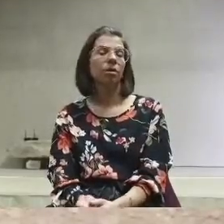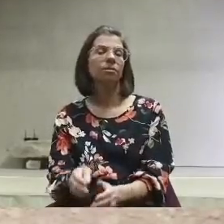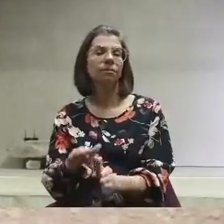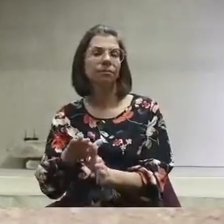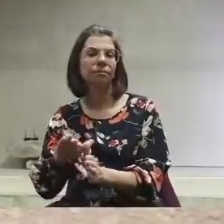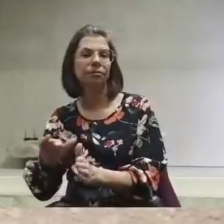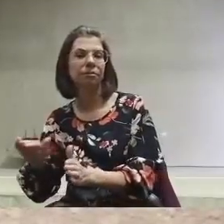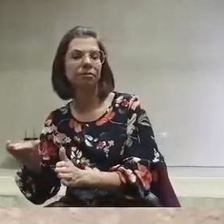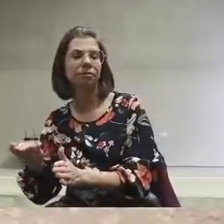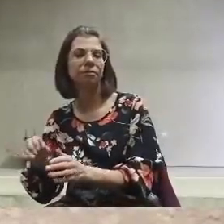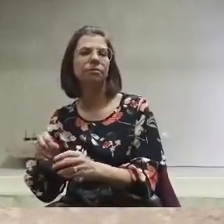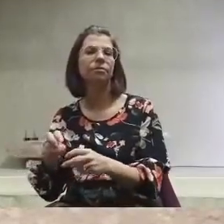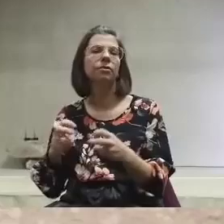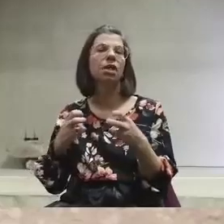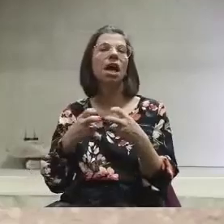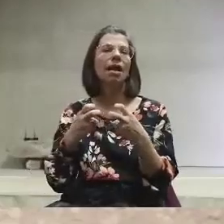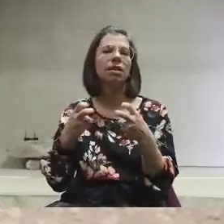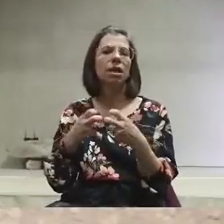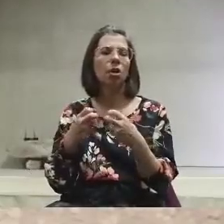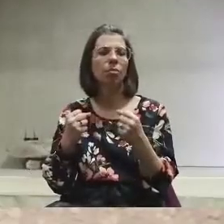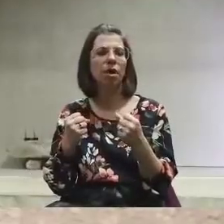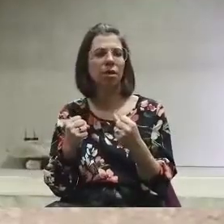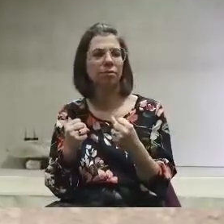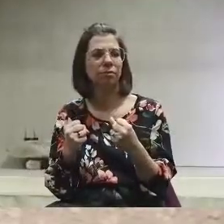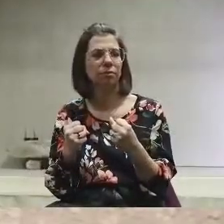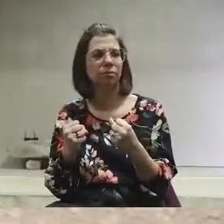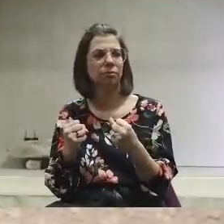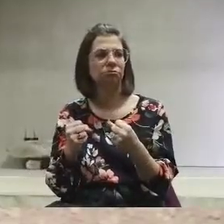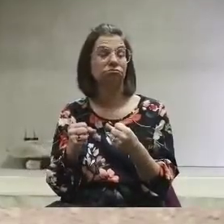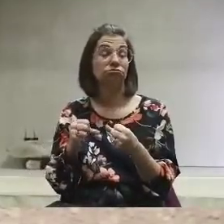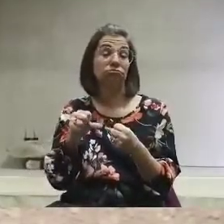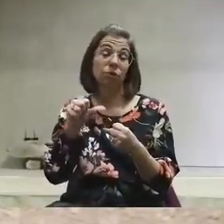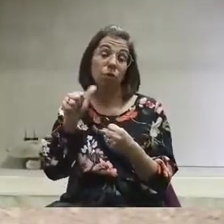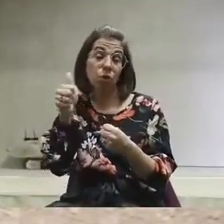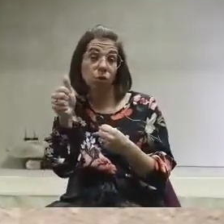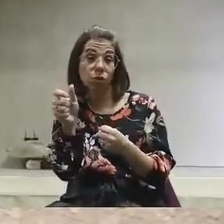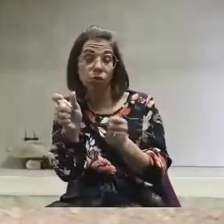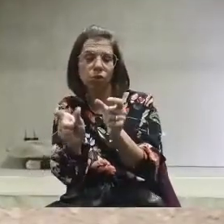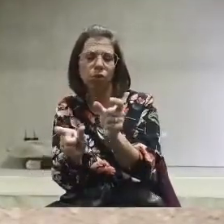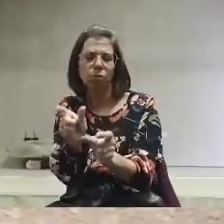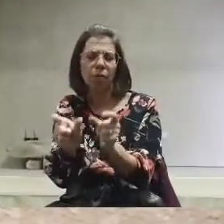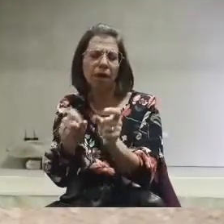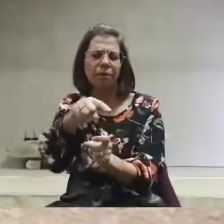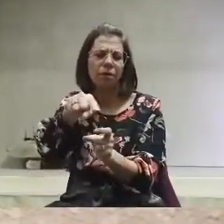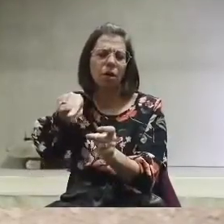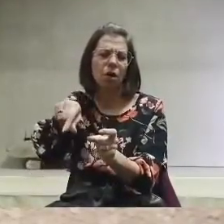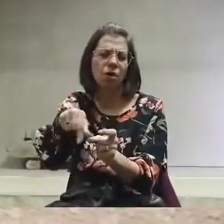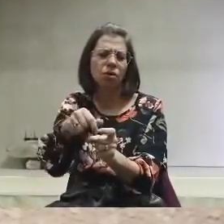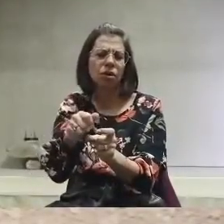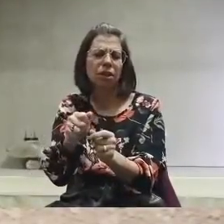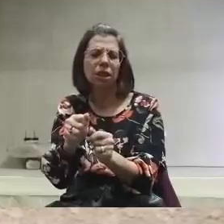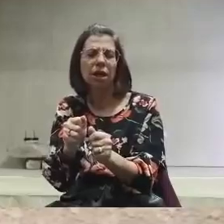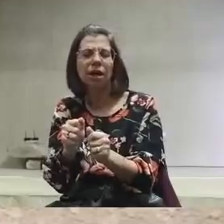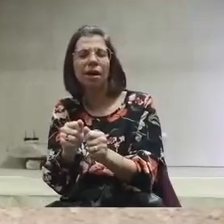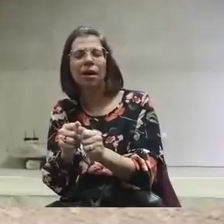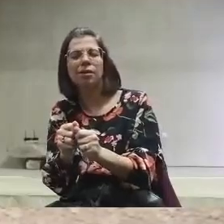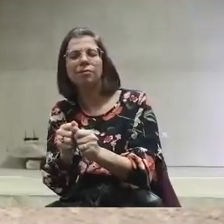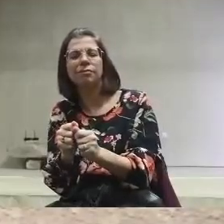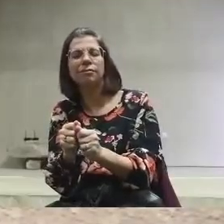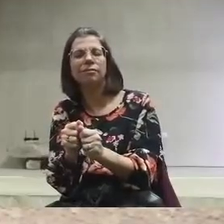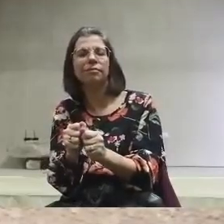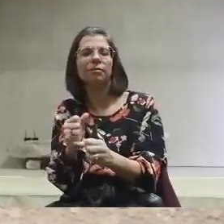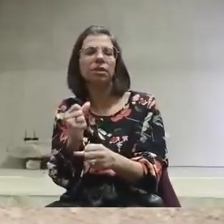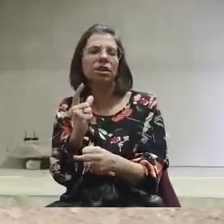de remboursement. Et ils doivent rendre, ils ont les créanciers à leur trousse, ils ont peut-être